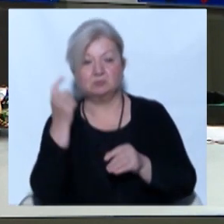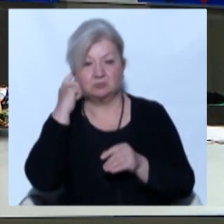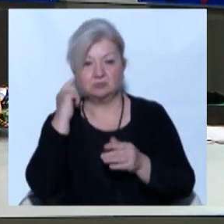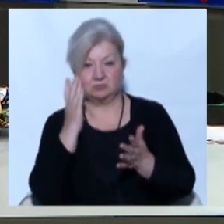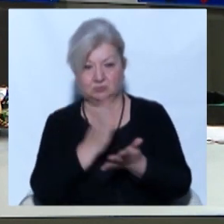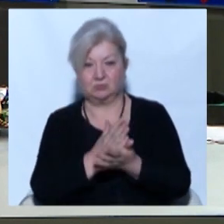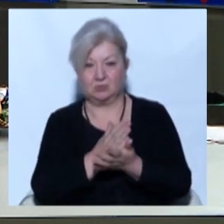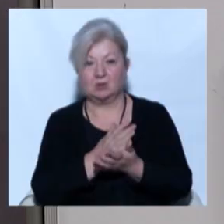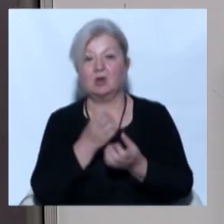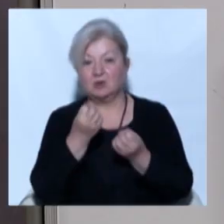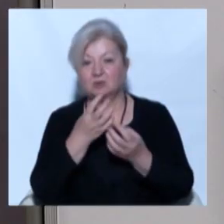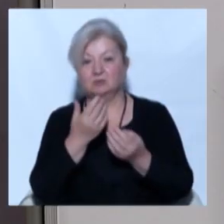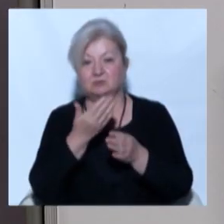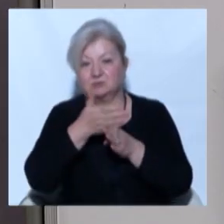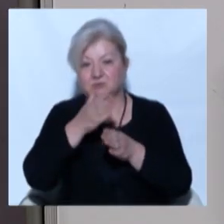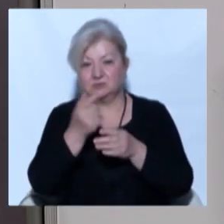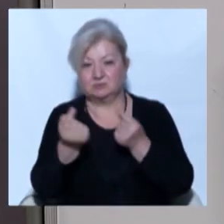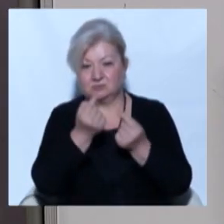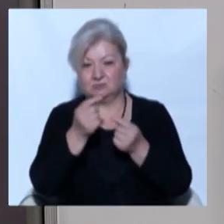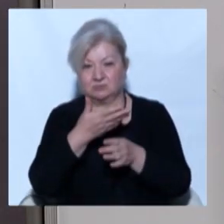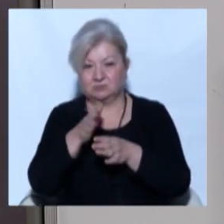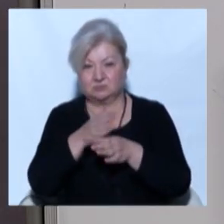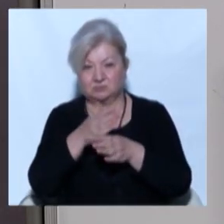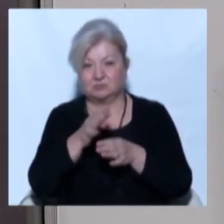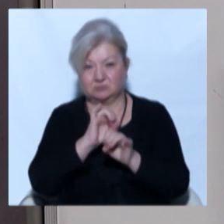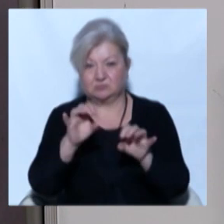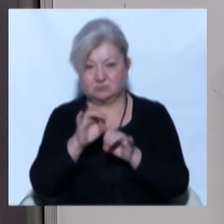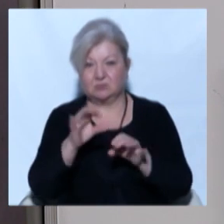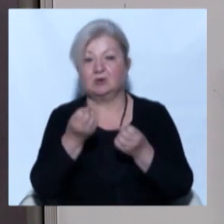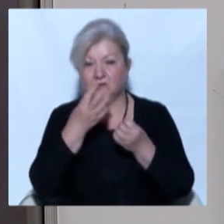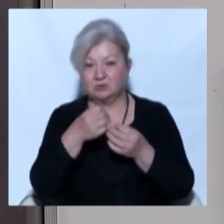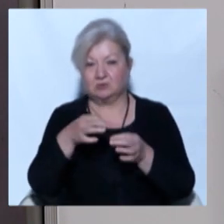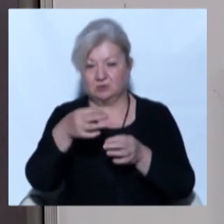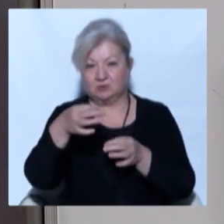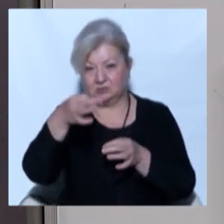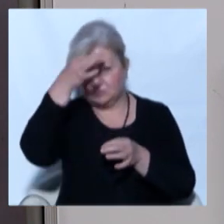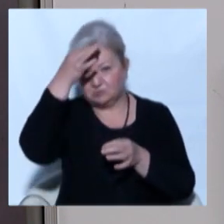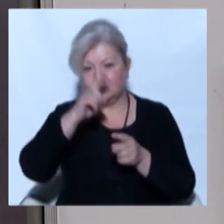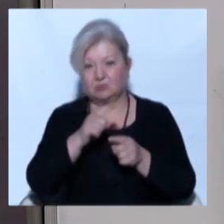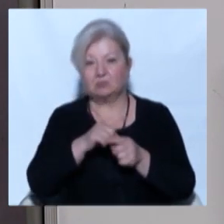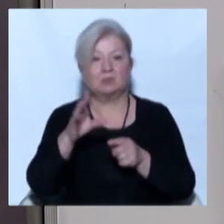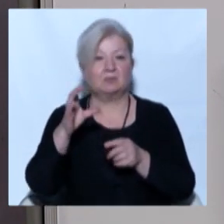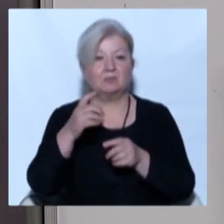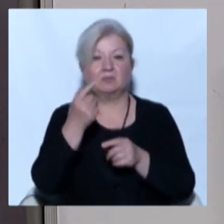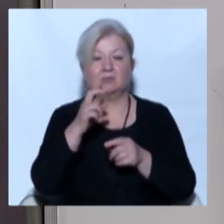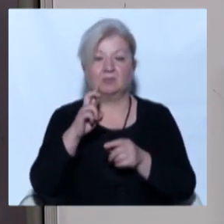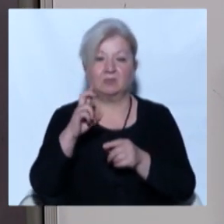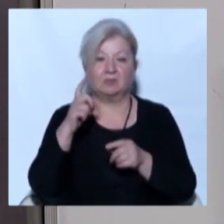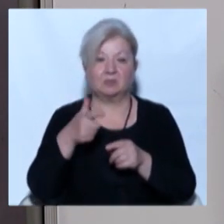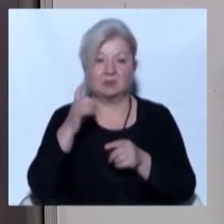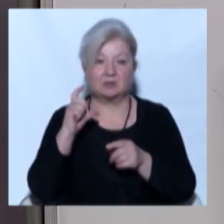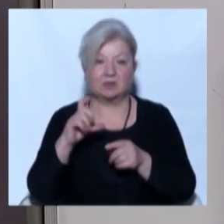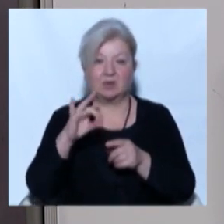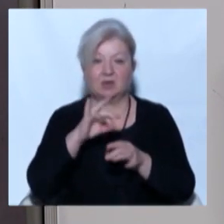ვისაუბრებთ, რაც ბგერას ეხება და კიდე ერთხელ შეგახსენებთ, რომ ბგერა ვრცელდება აირად, ყარ